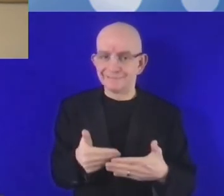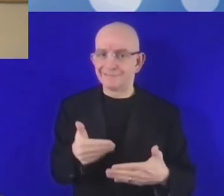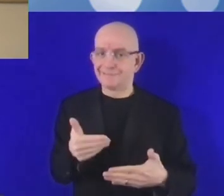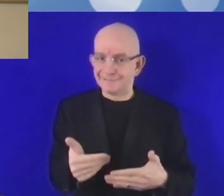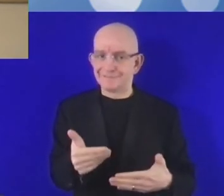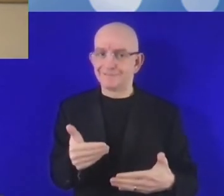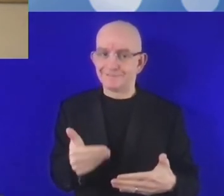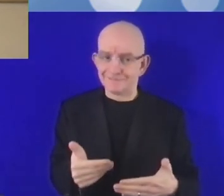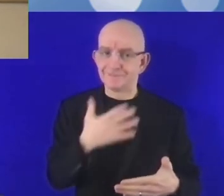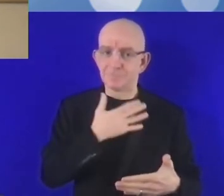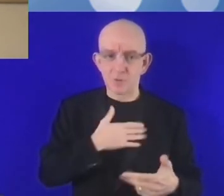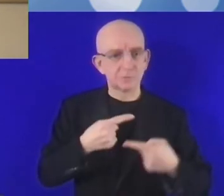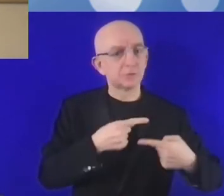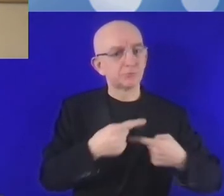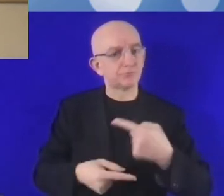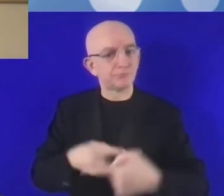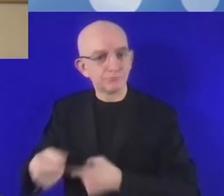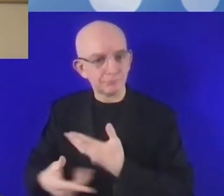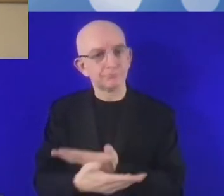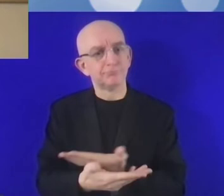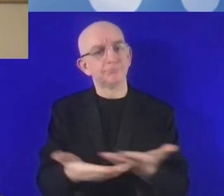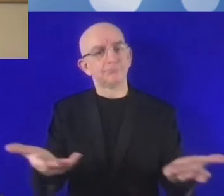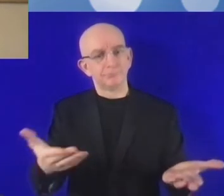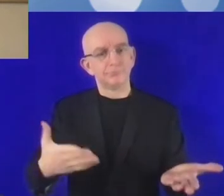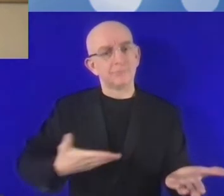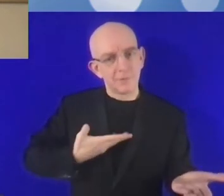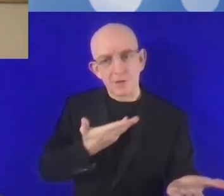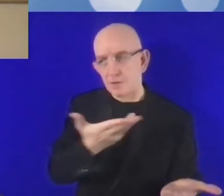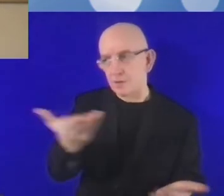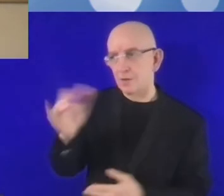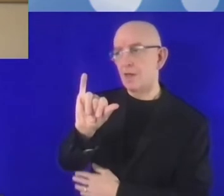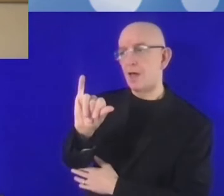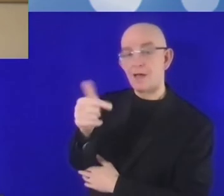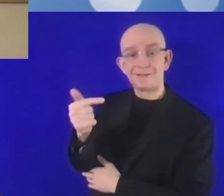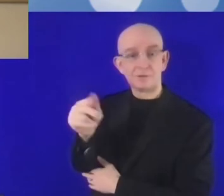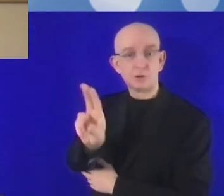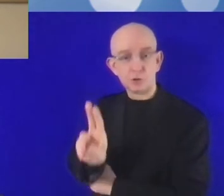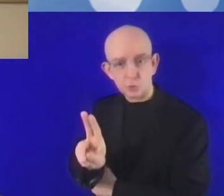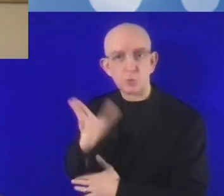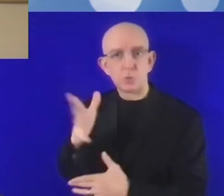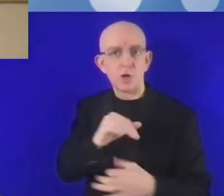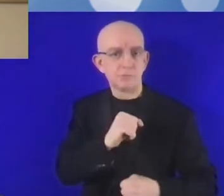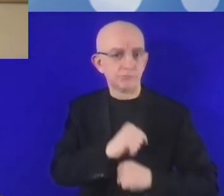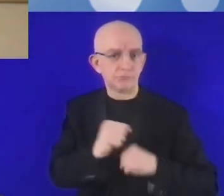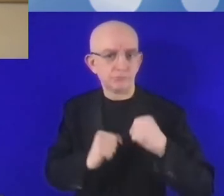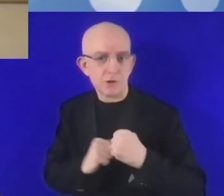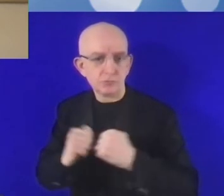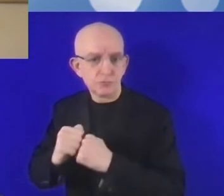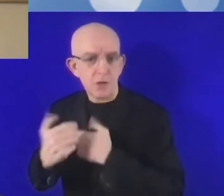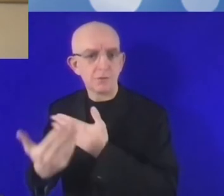Nous voulons aussi nous adresser à des organisations comme l'ITU, mais aussi d'autres organisations internationales